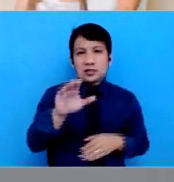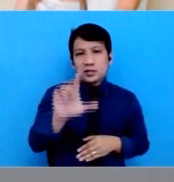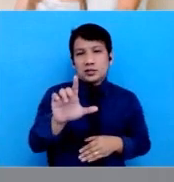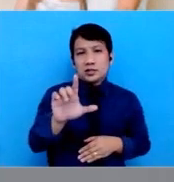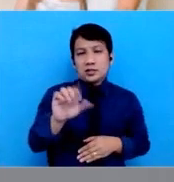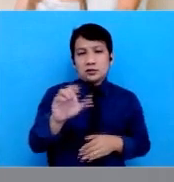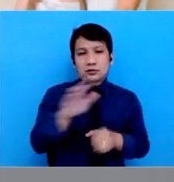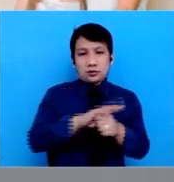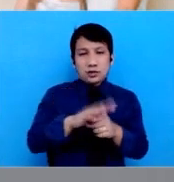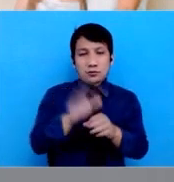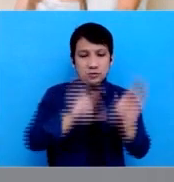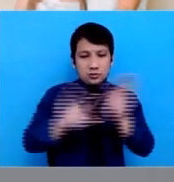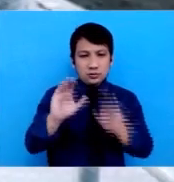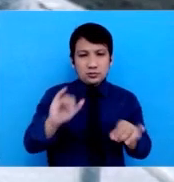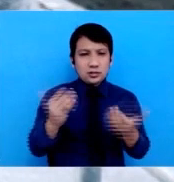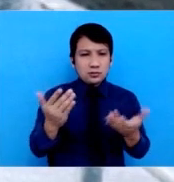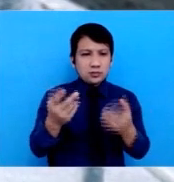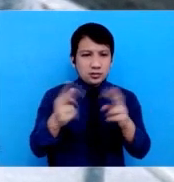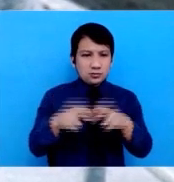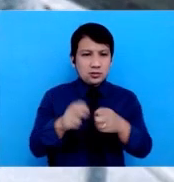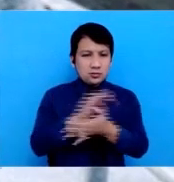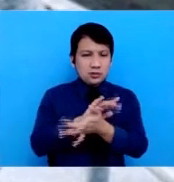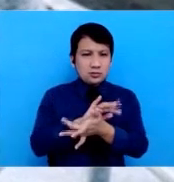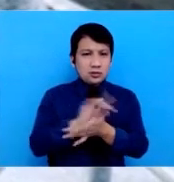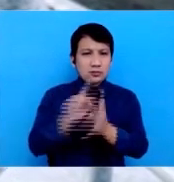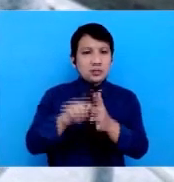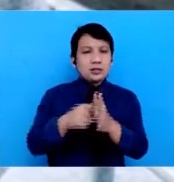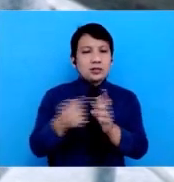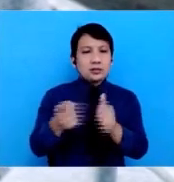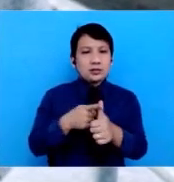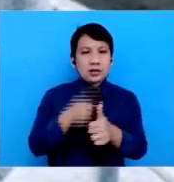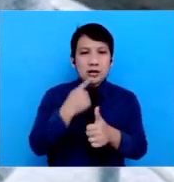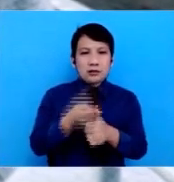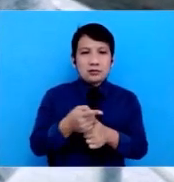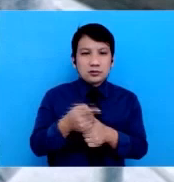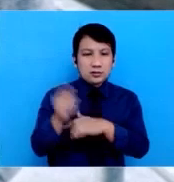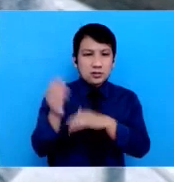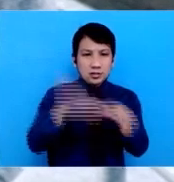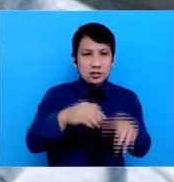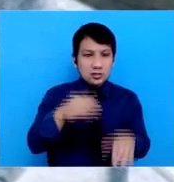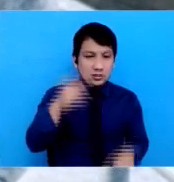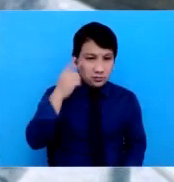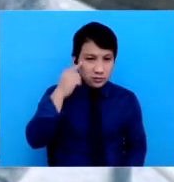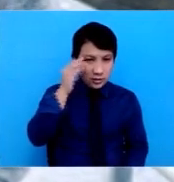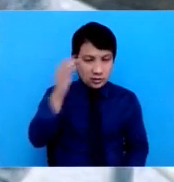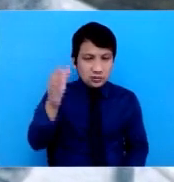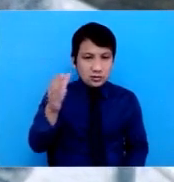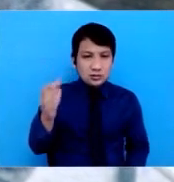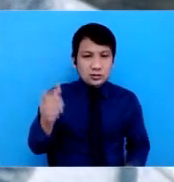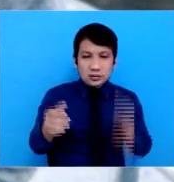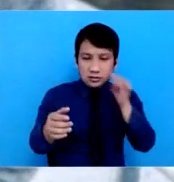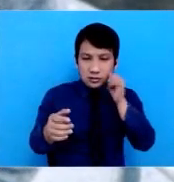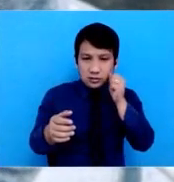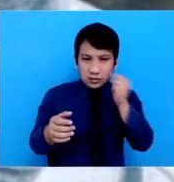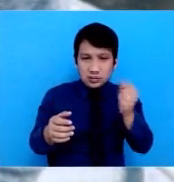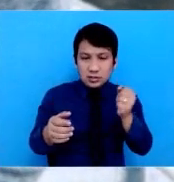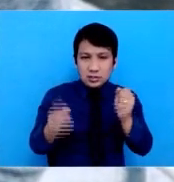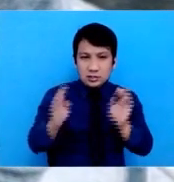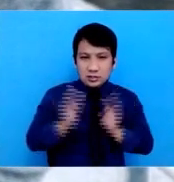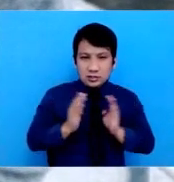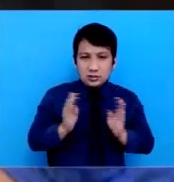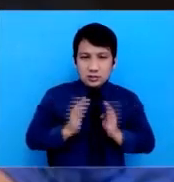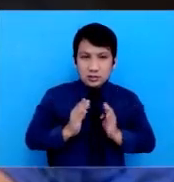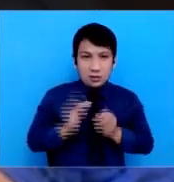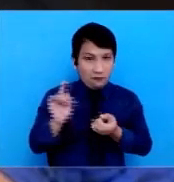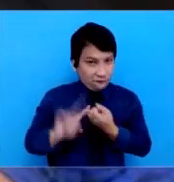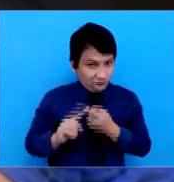sa kabila ng pandemya. Umpisahan na natin sa pagpunta ni Paulo Contes at Yen Santos sa Baguio as a